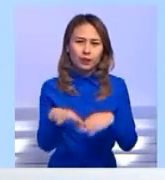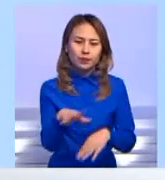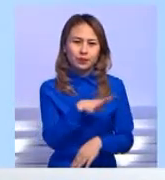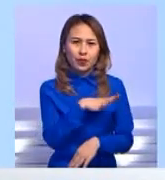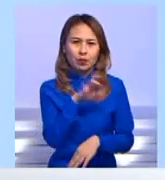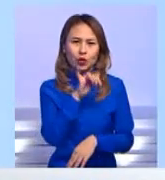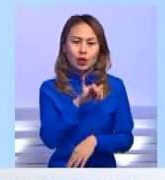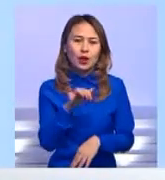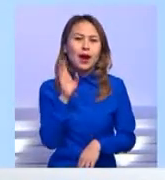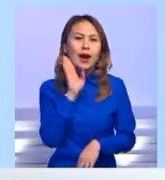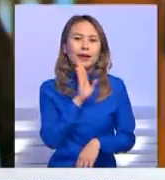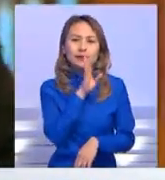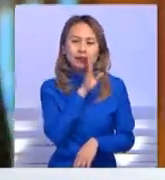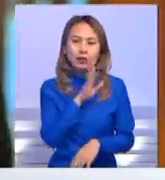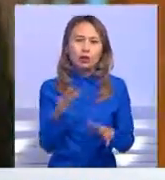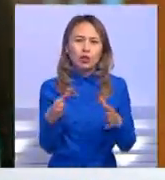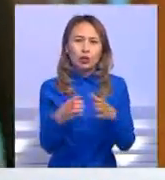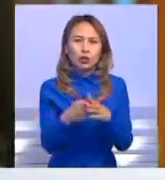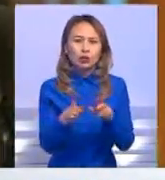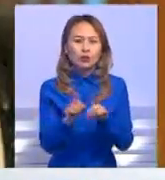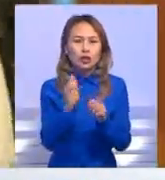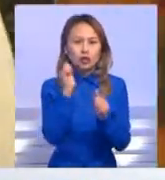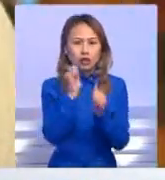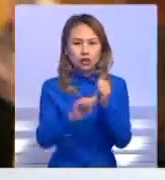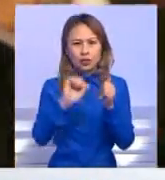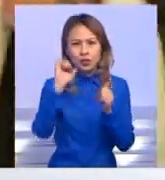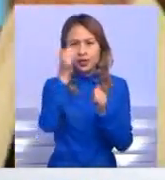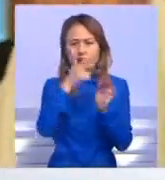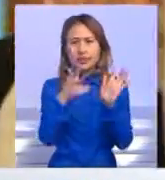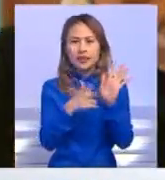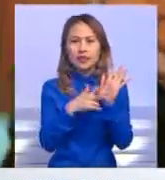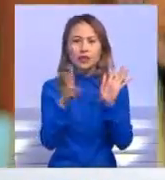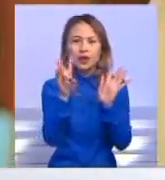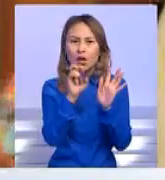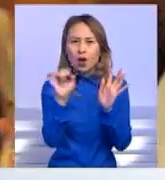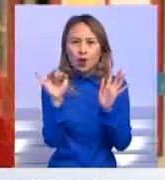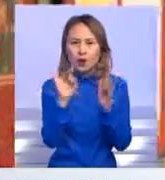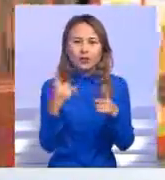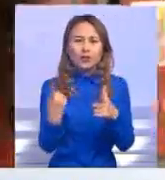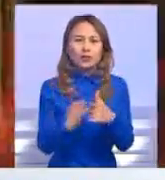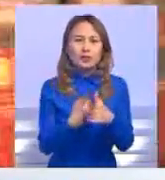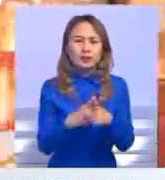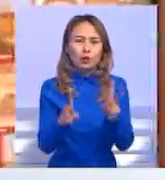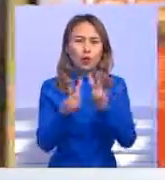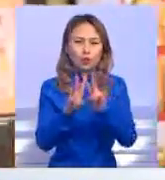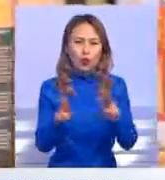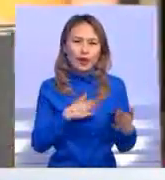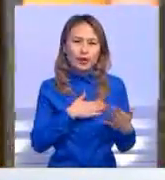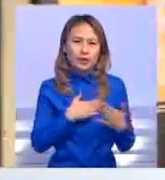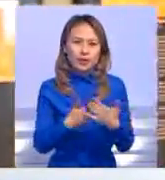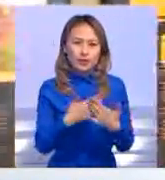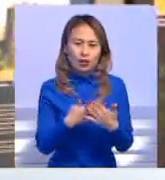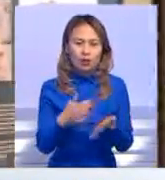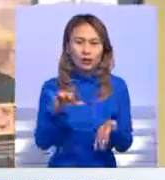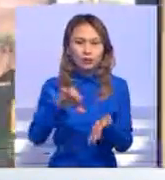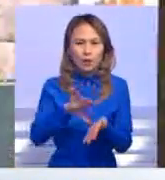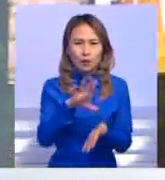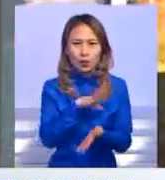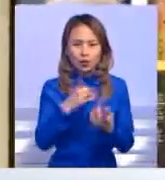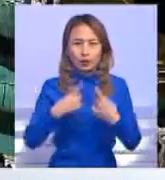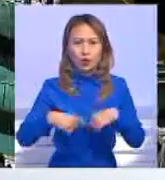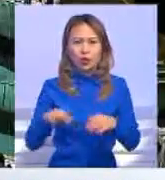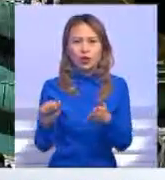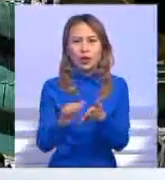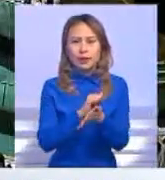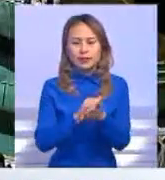өткізіп келеді. Ал Біріккен ұлттар ұйымы әйелдер құрылымының жыл сайын 8 наурызда гендерлік теңдікті қолдау акциясын ұйымдастырады.